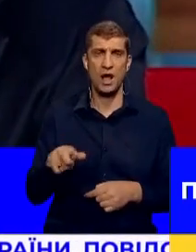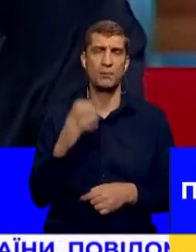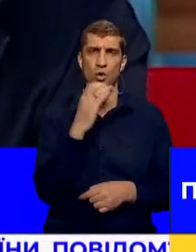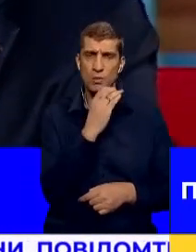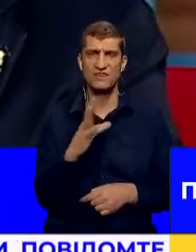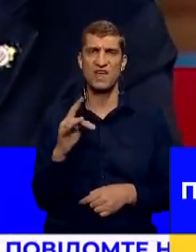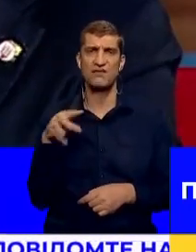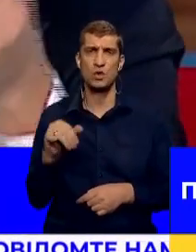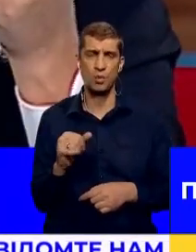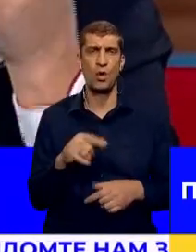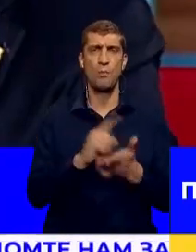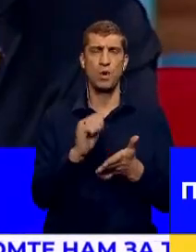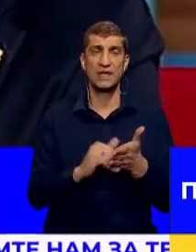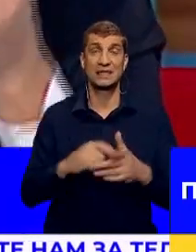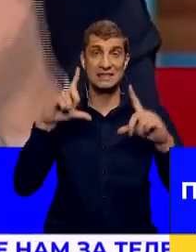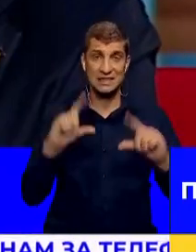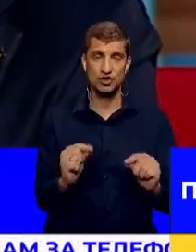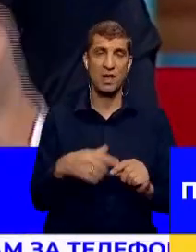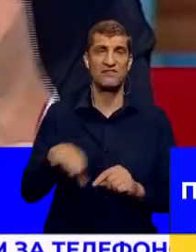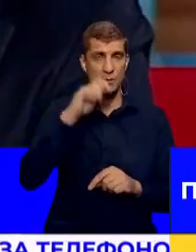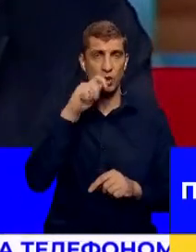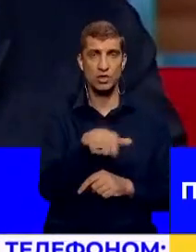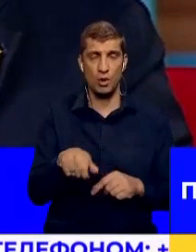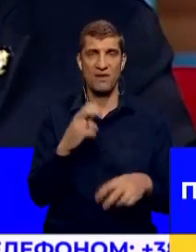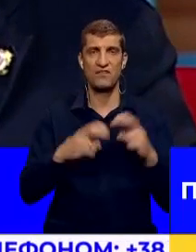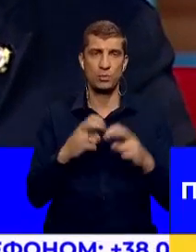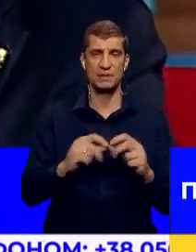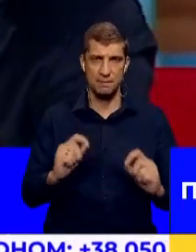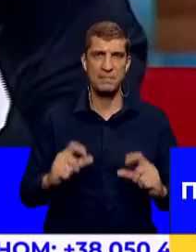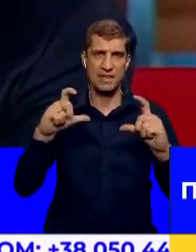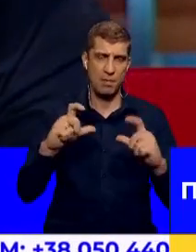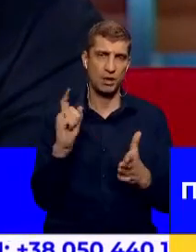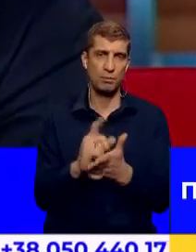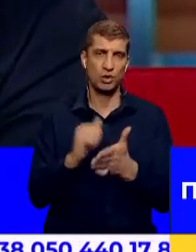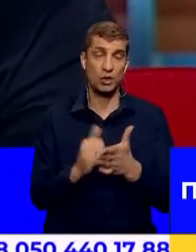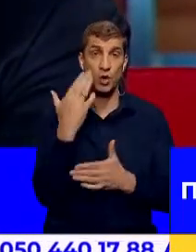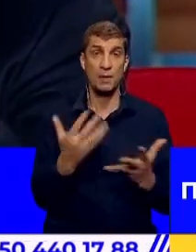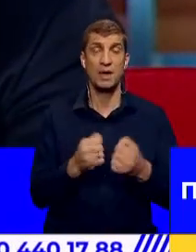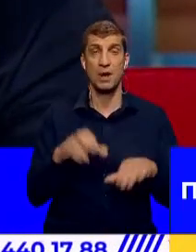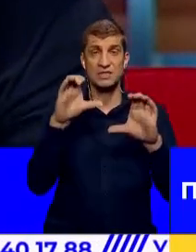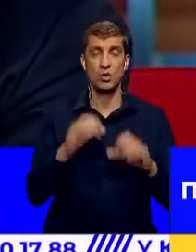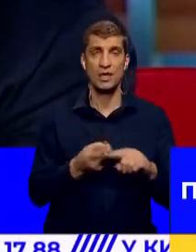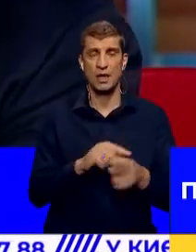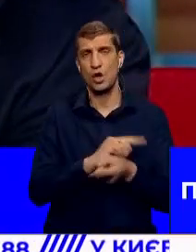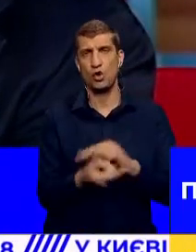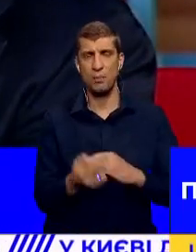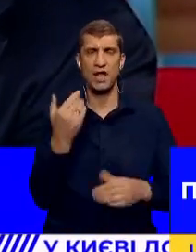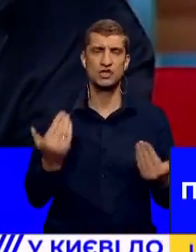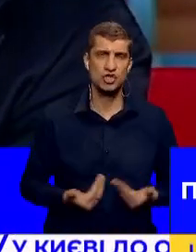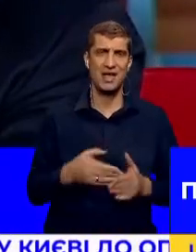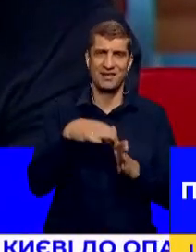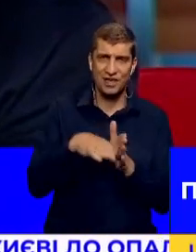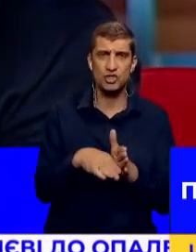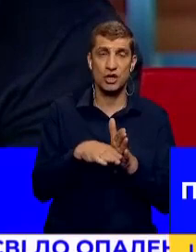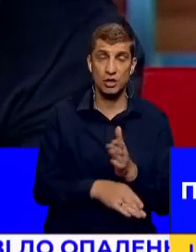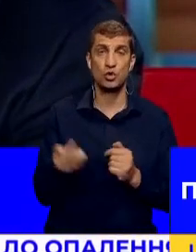податки знижують, а всім українським громадянам і виробництвам піднімають податки. Коли приймають закони, які роблять життя гірше і гірше.